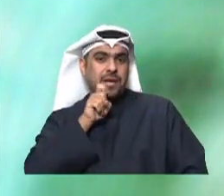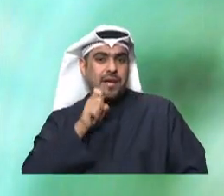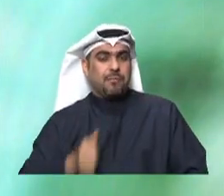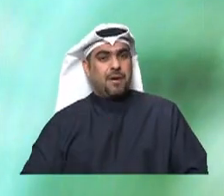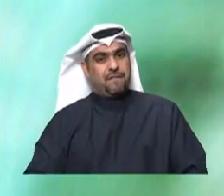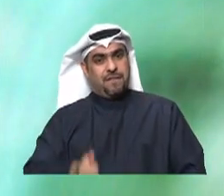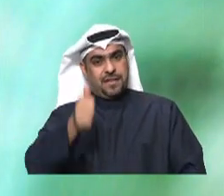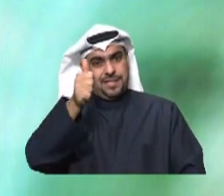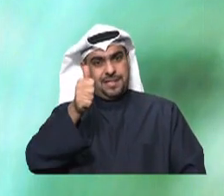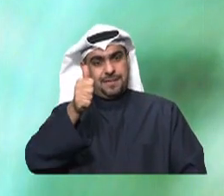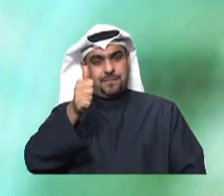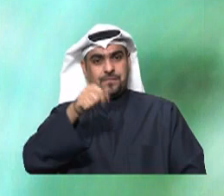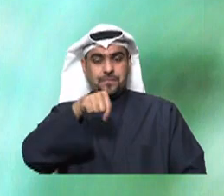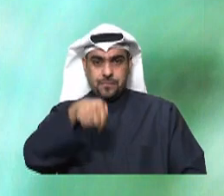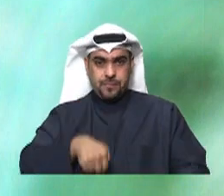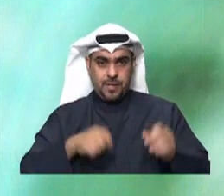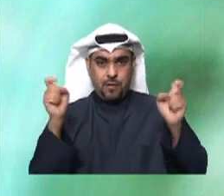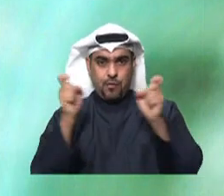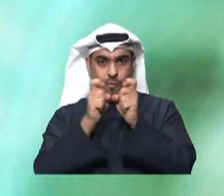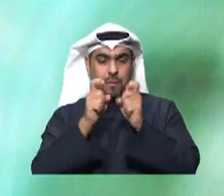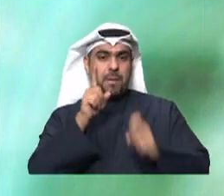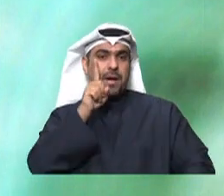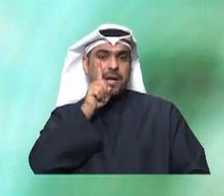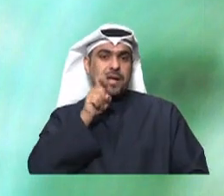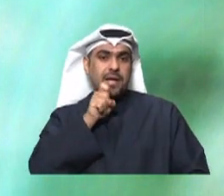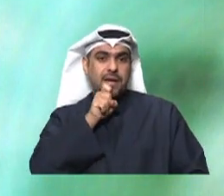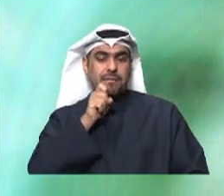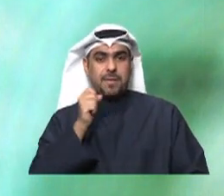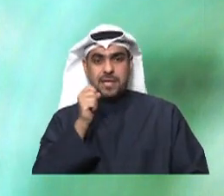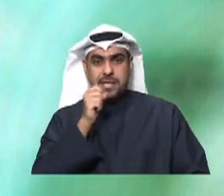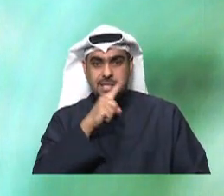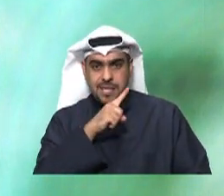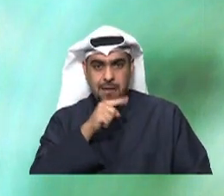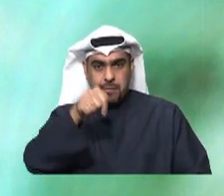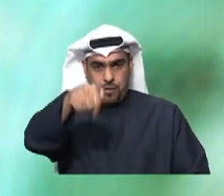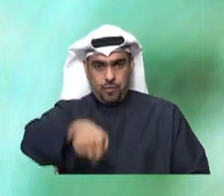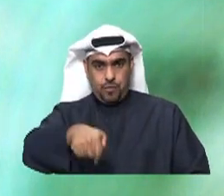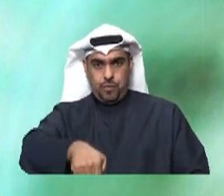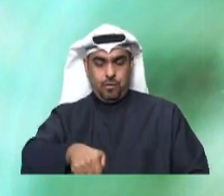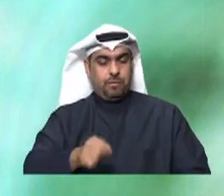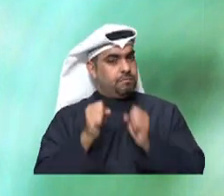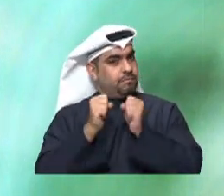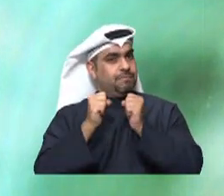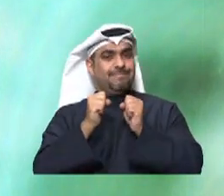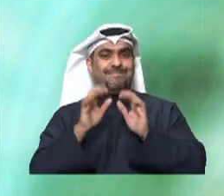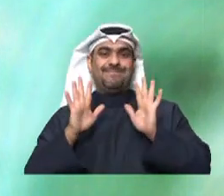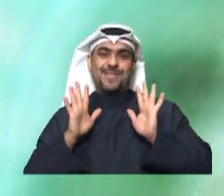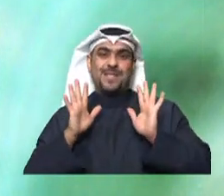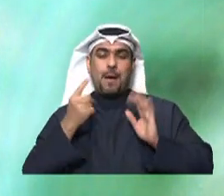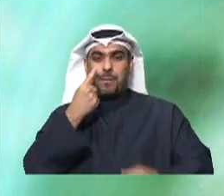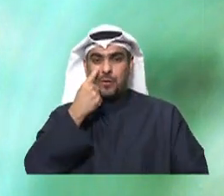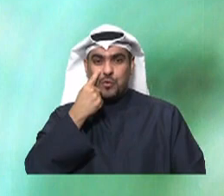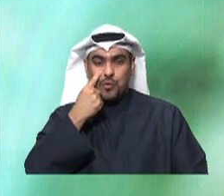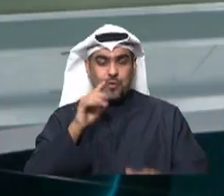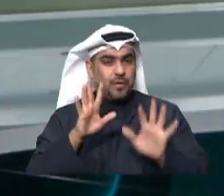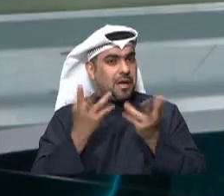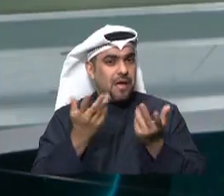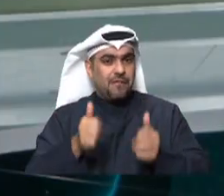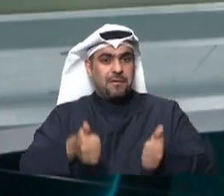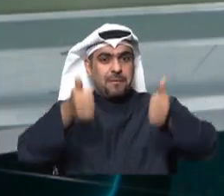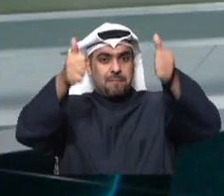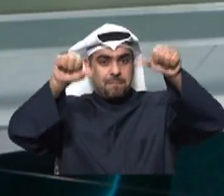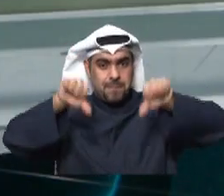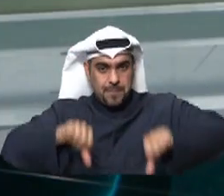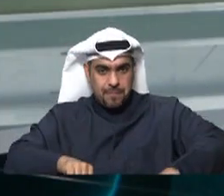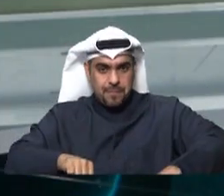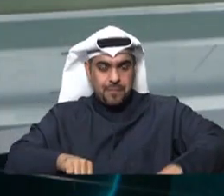قليل. اليوم هذا اللقاء خاصه كان امام يعني امتحان كبير على اعتبار ما قدم شيء في الدوري لغايه الان يعني، فهو حاب انه يعوض، وهذه فرصه